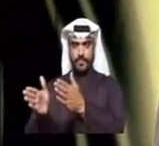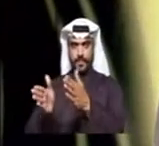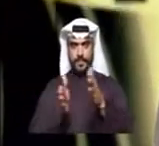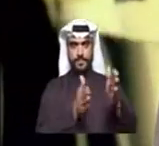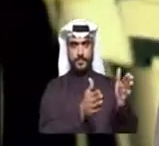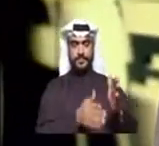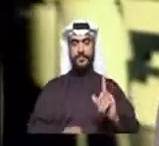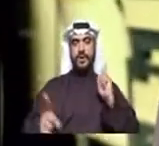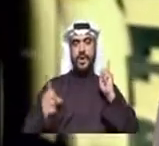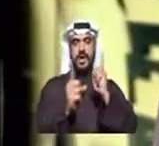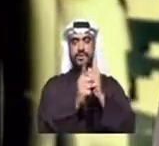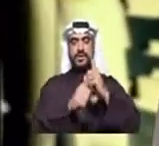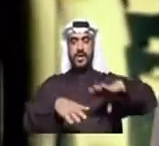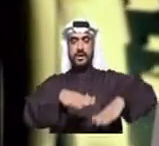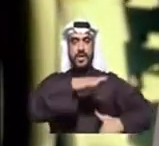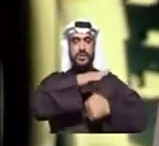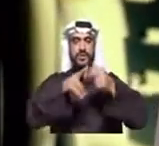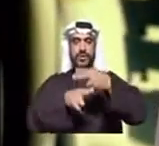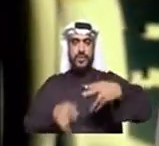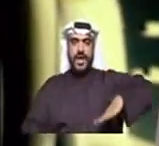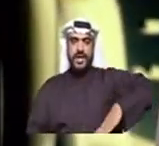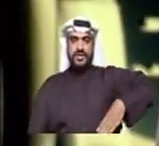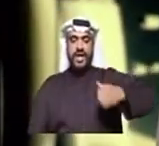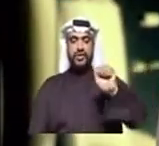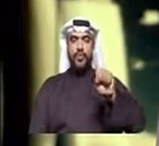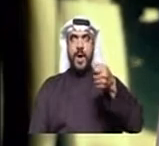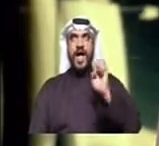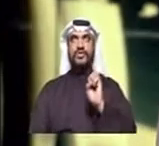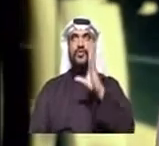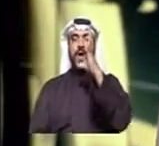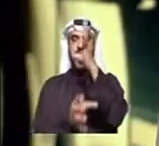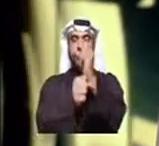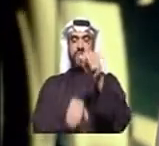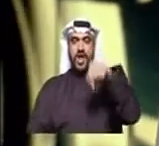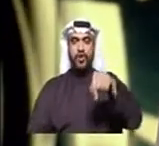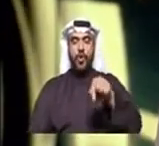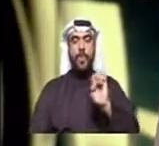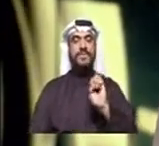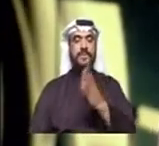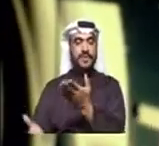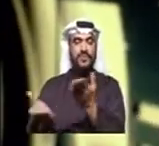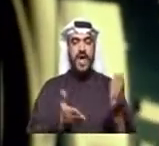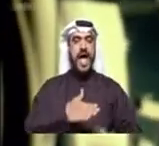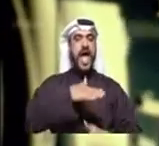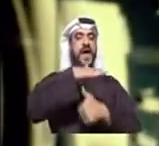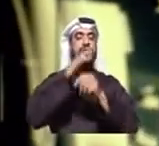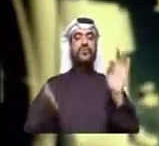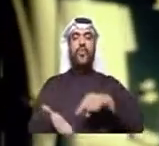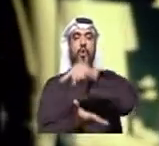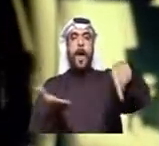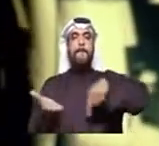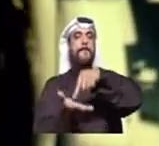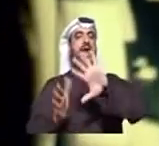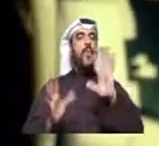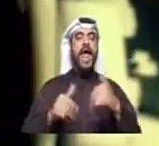استقبل حضرة صاحب السمو أمير البلاد الشيخ صباح الأحمد الجابر الصباح حفظه الله ورعاه بقصر بيان صباح اليوم الرئيس الفخري لمركز الجواد